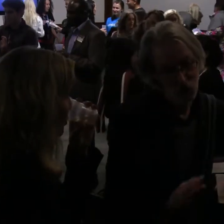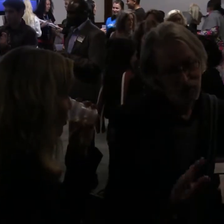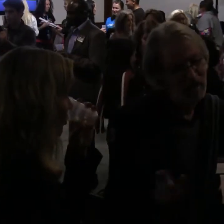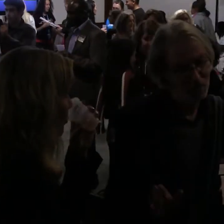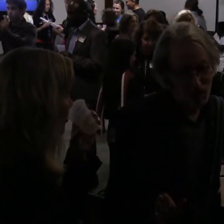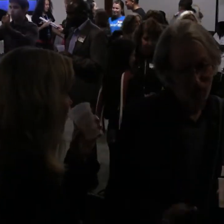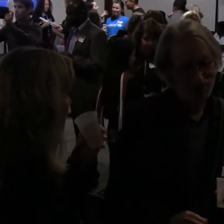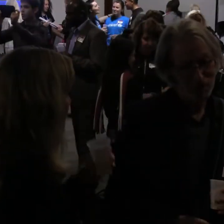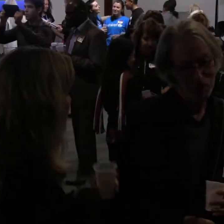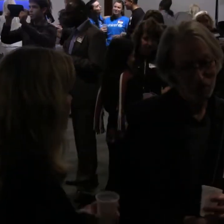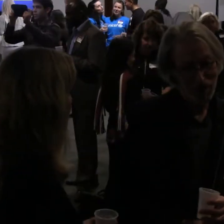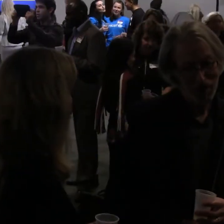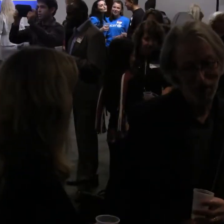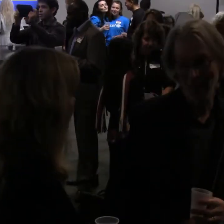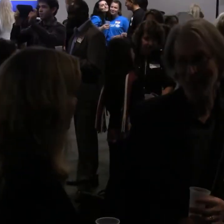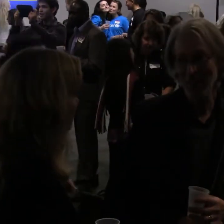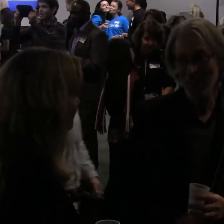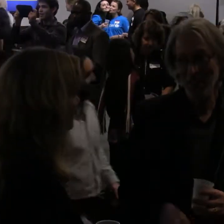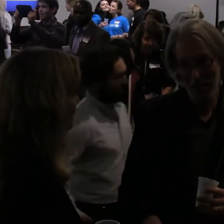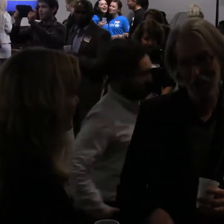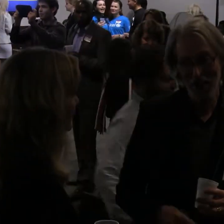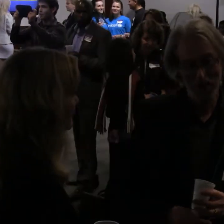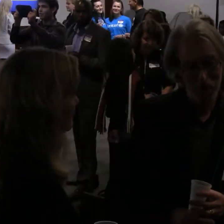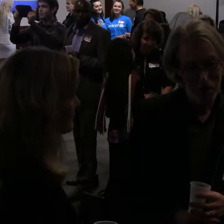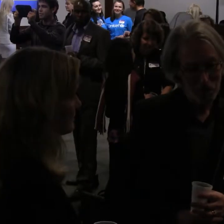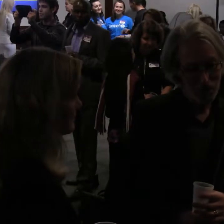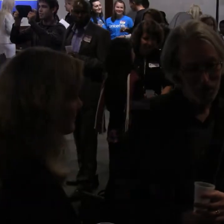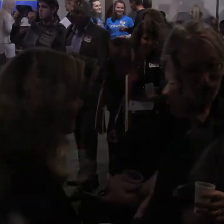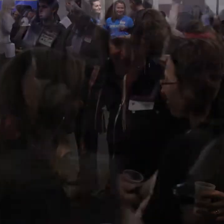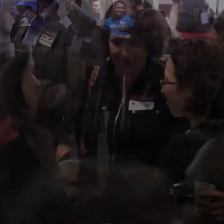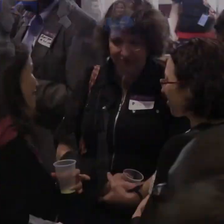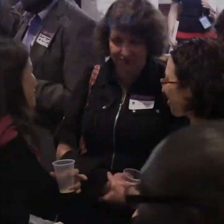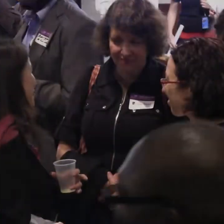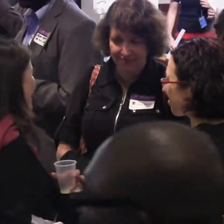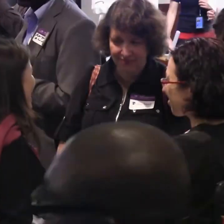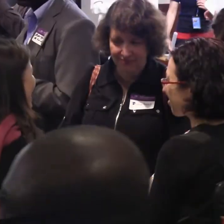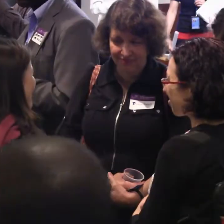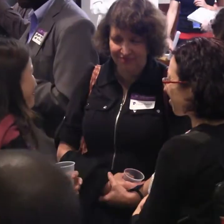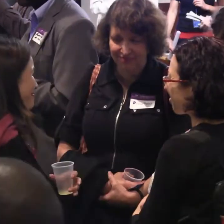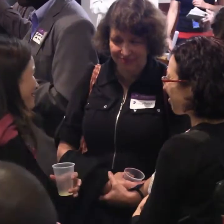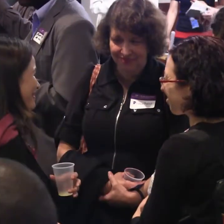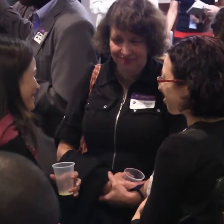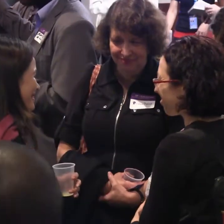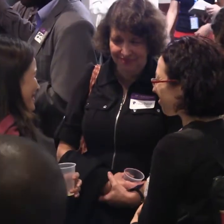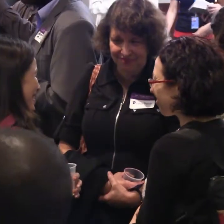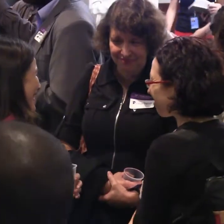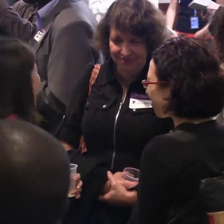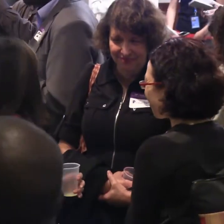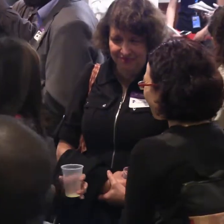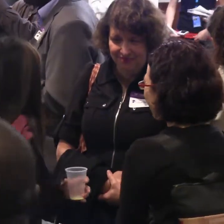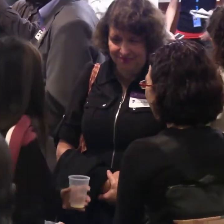Bó bá kẹ̀gbẹ́ sí ẹ kò bọ́ sí rárá o, face to face làwa ń fẹ́.